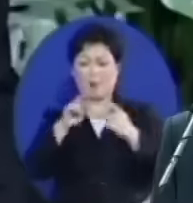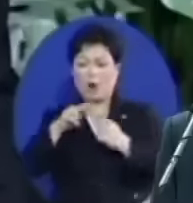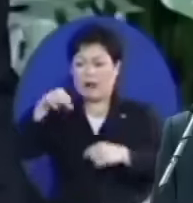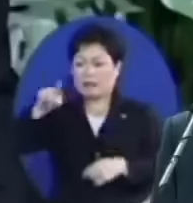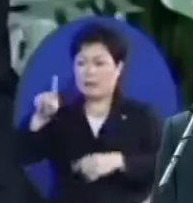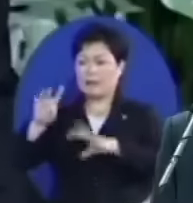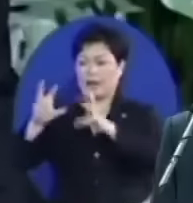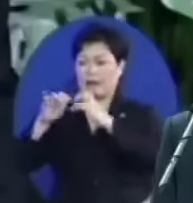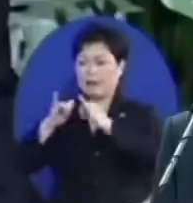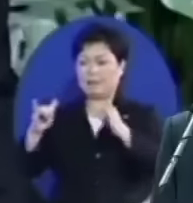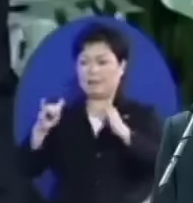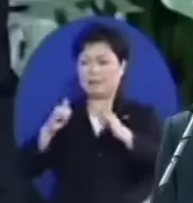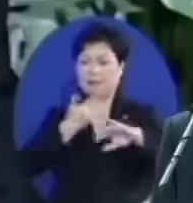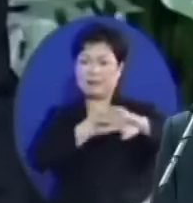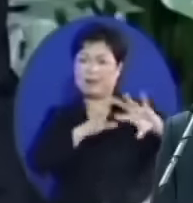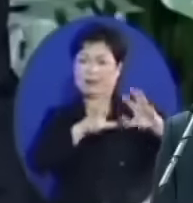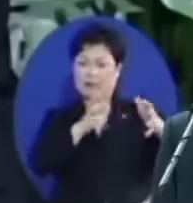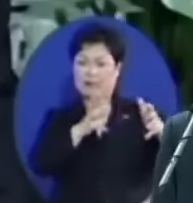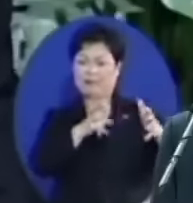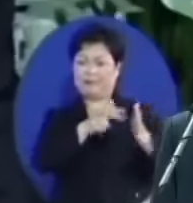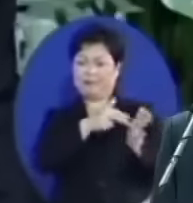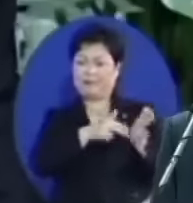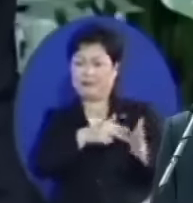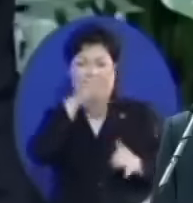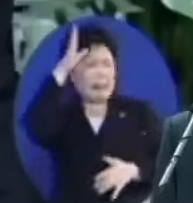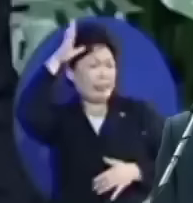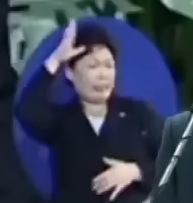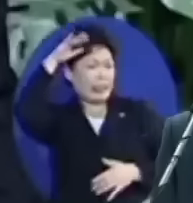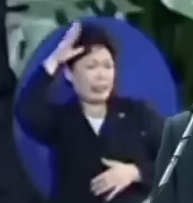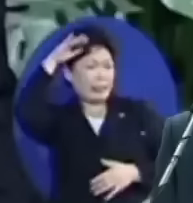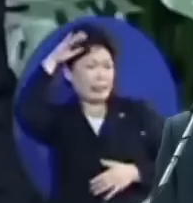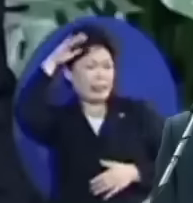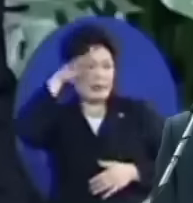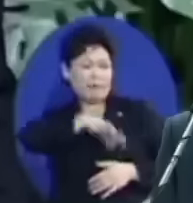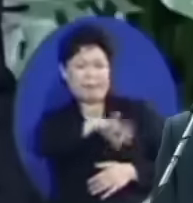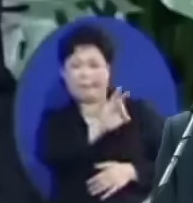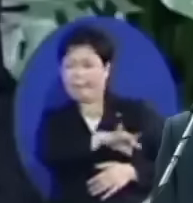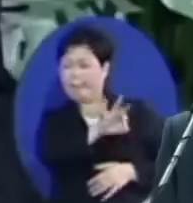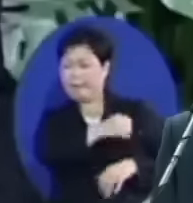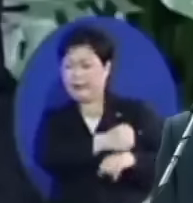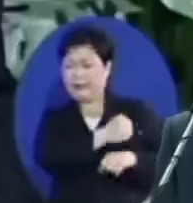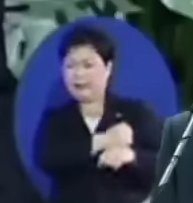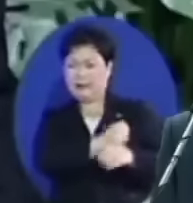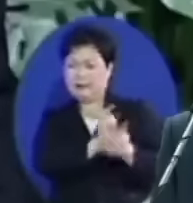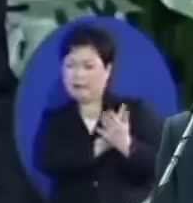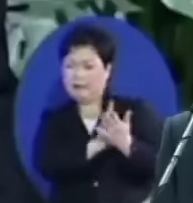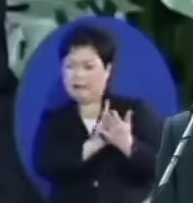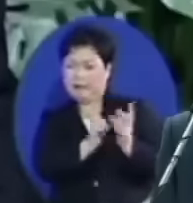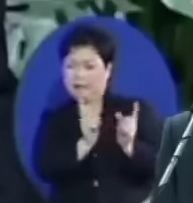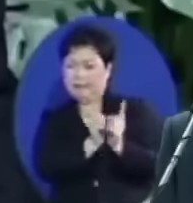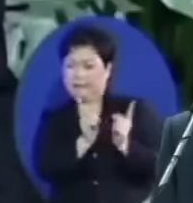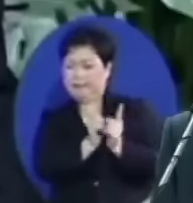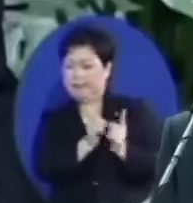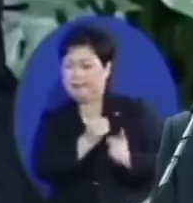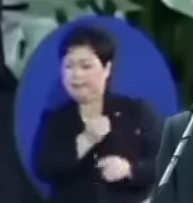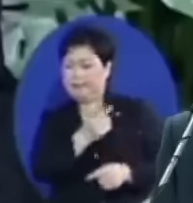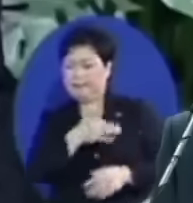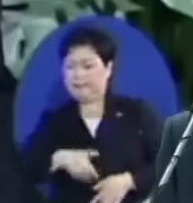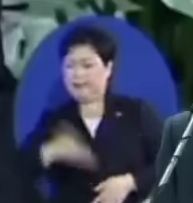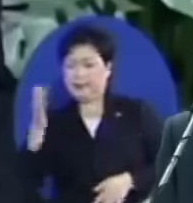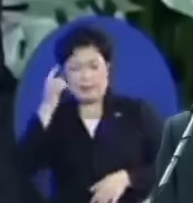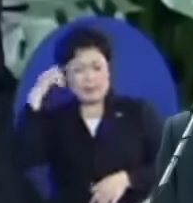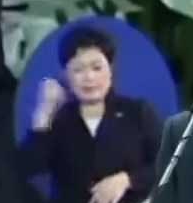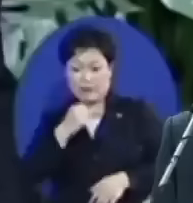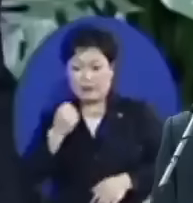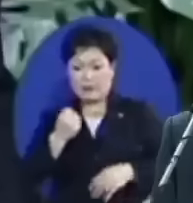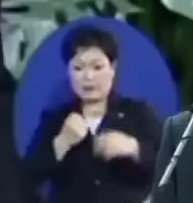사마리아 사람을 이방인으로 취급하고 개 취급을 해서 상대를 안 합니다. 그런데 더구나 여자 죄인을